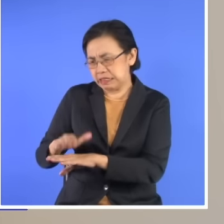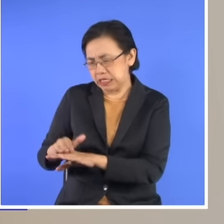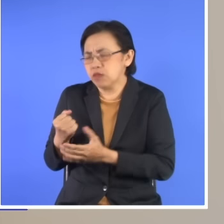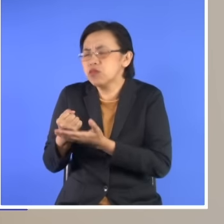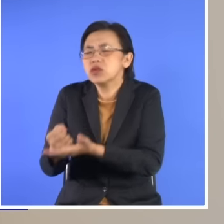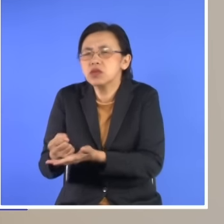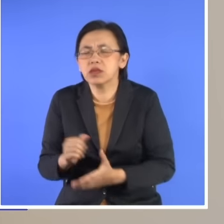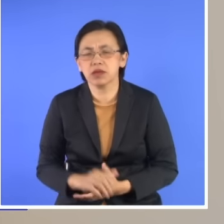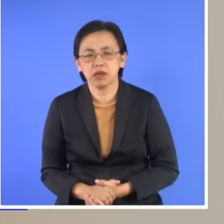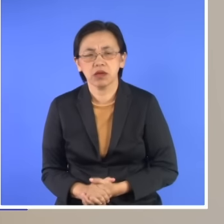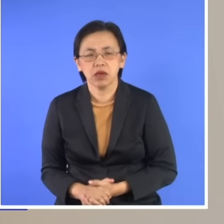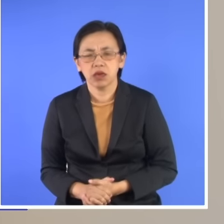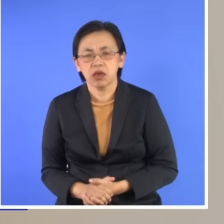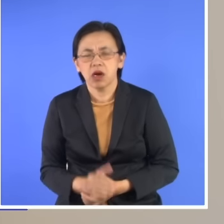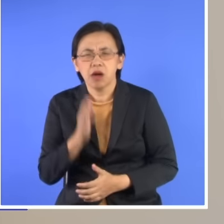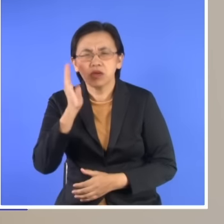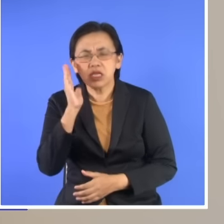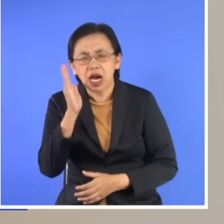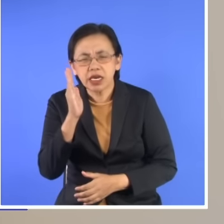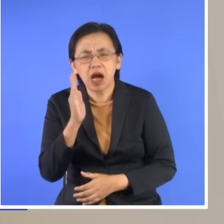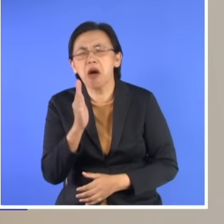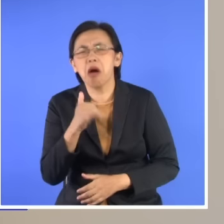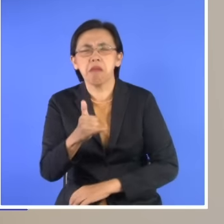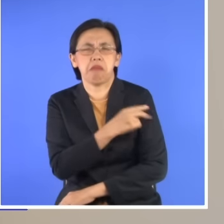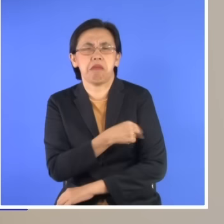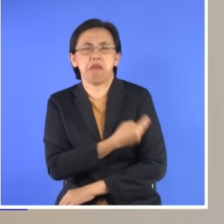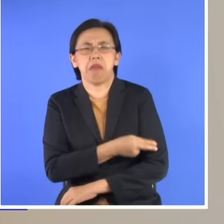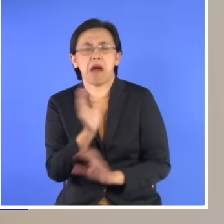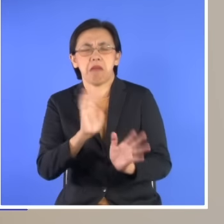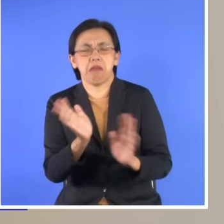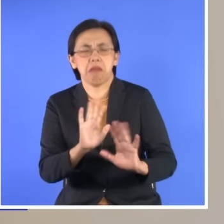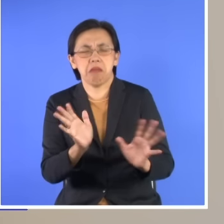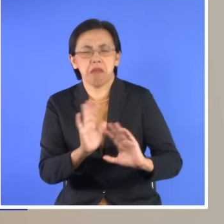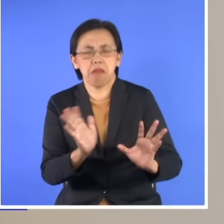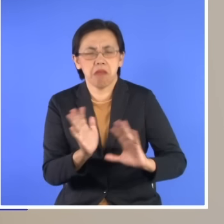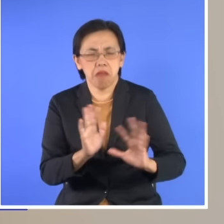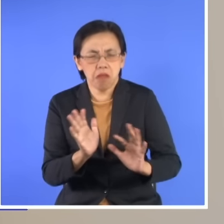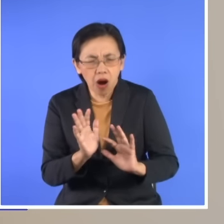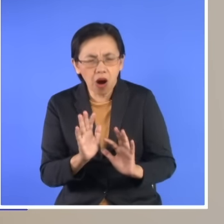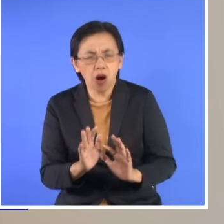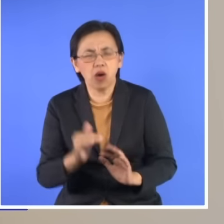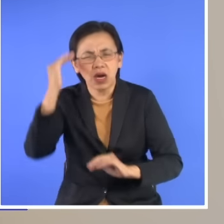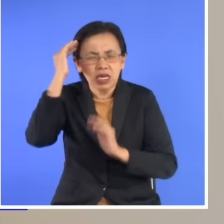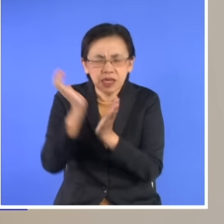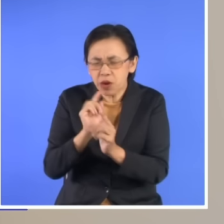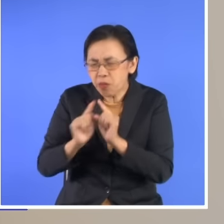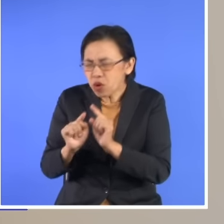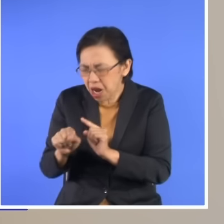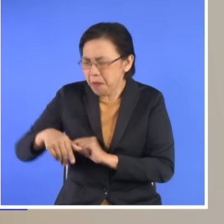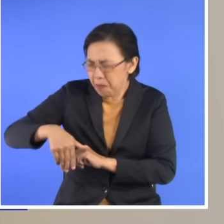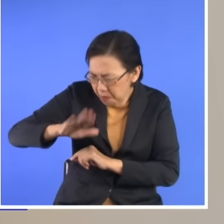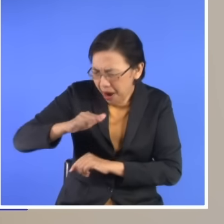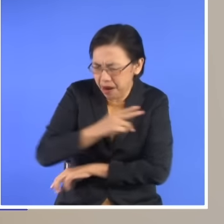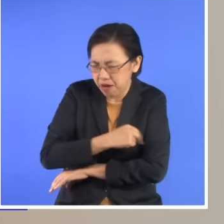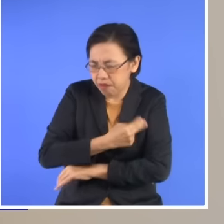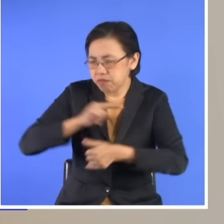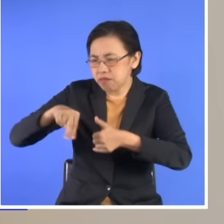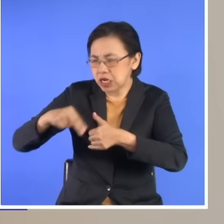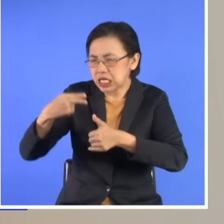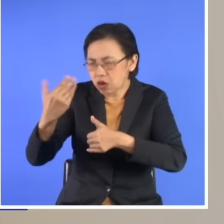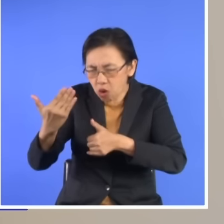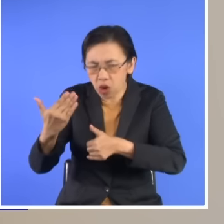เ่อคนที่ถูกตีเนี่ยก็ไม่อยากจะไปโรงพยาบาลนะซึ่งก็เจ้าหน้าที่ก็พูดเกี้ยกอบอยู่นบอกว่าอ้าไปรักษาก่อนนะครับเดี๋ยวมันจะมีอาการ